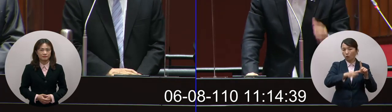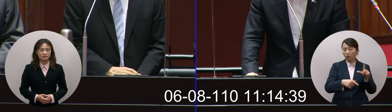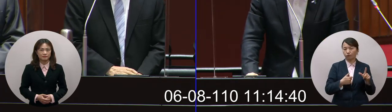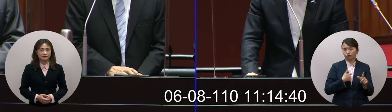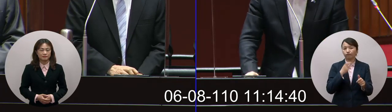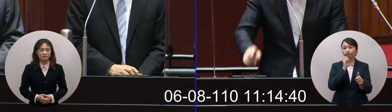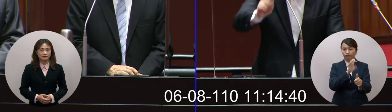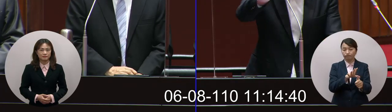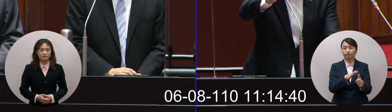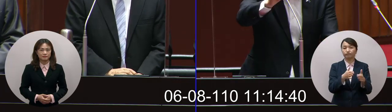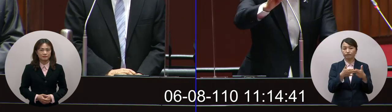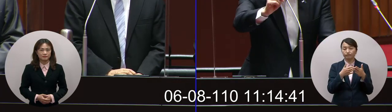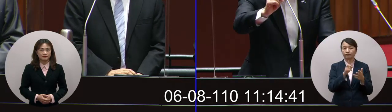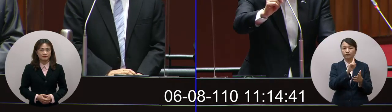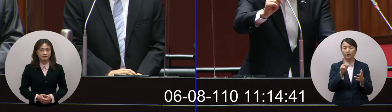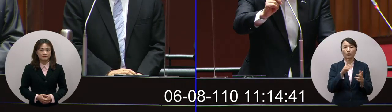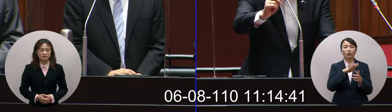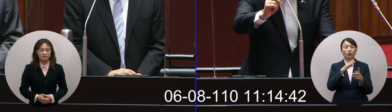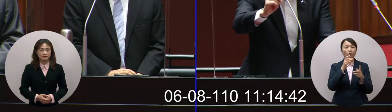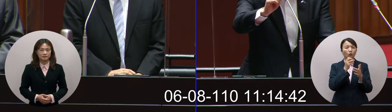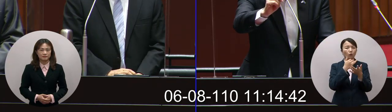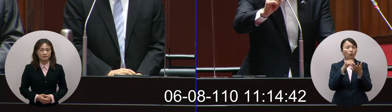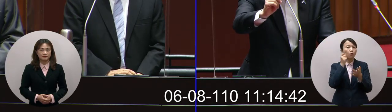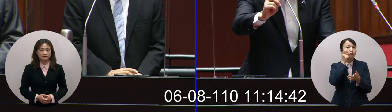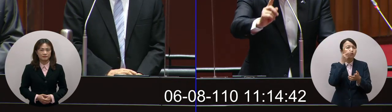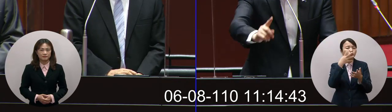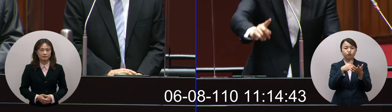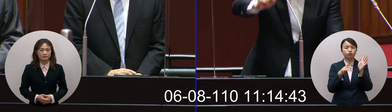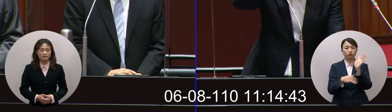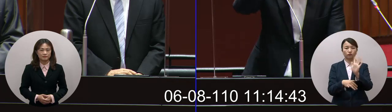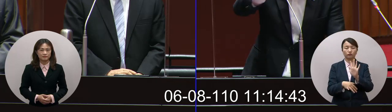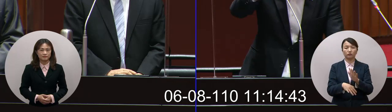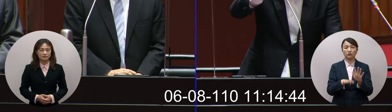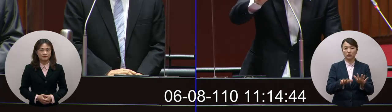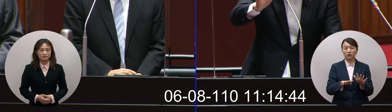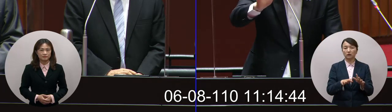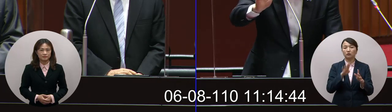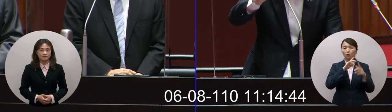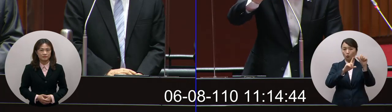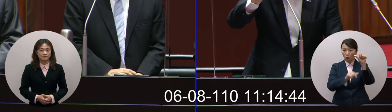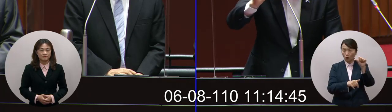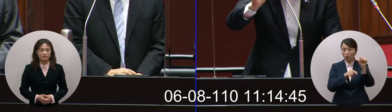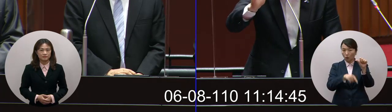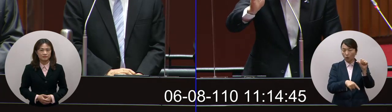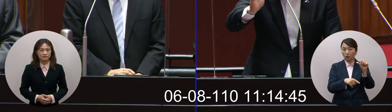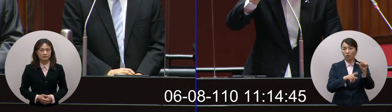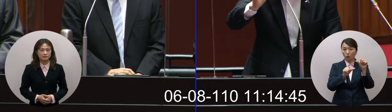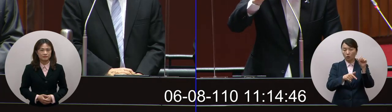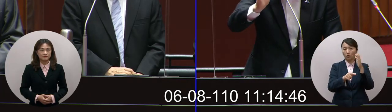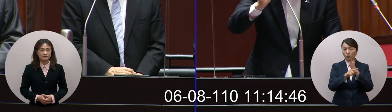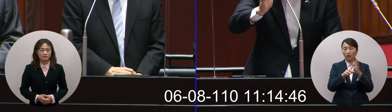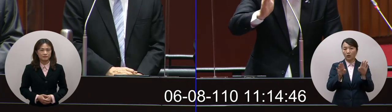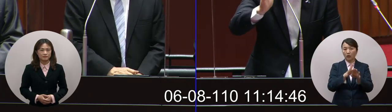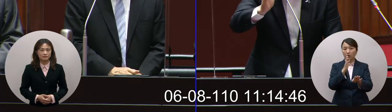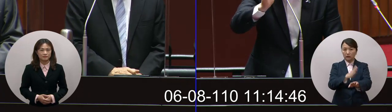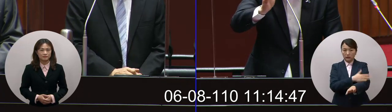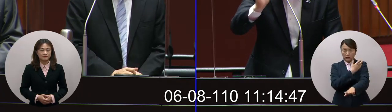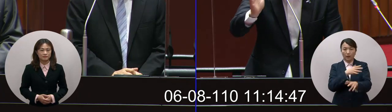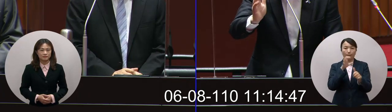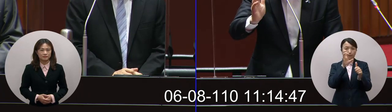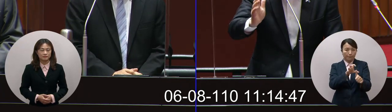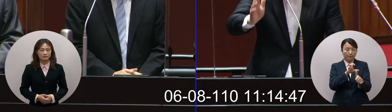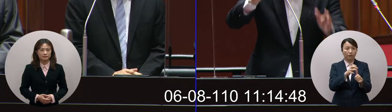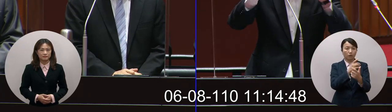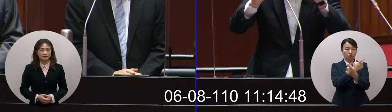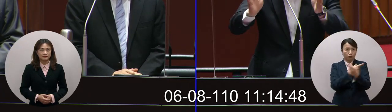的诚心的建议啊，不要用月份算了、啊。陈市长，你现在五月的时候，五月中旬的时候开始启动强制计划，不